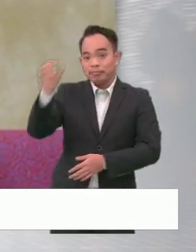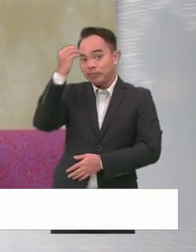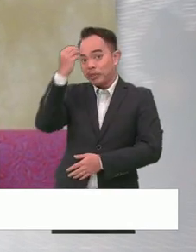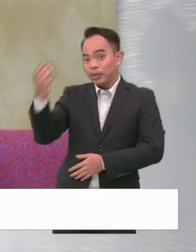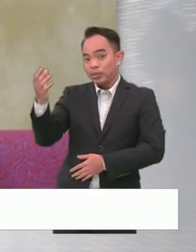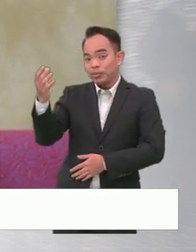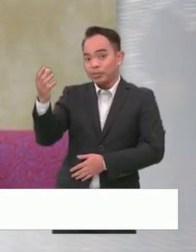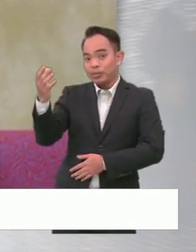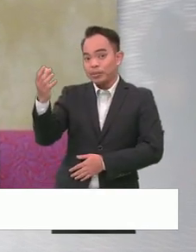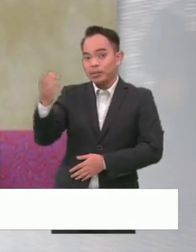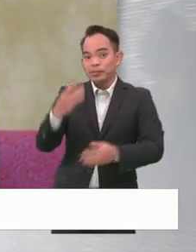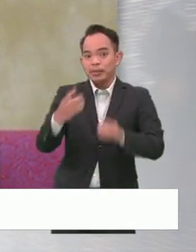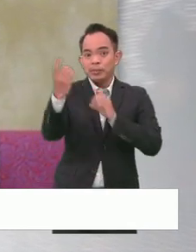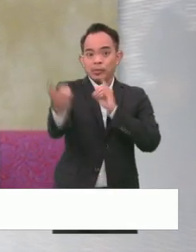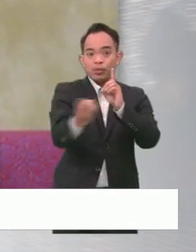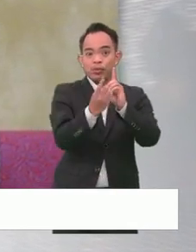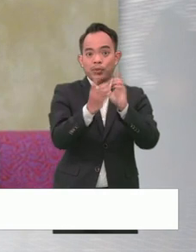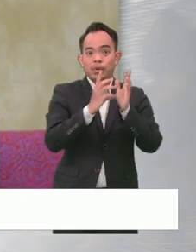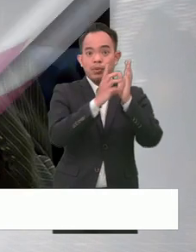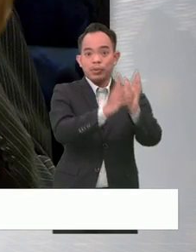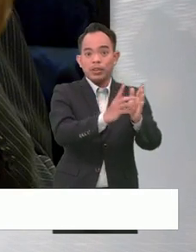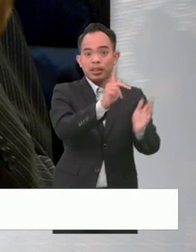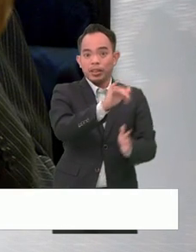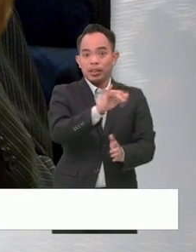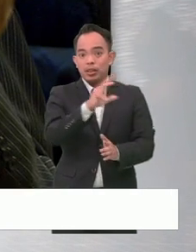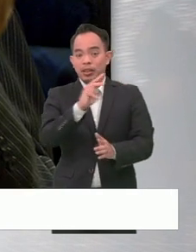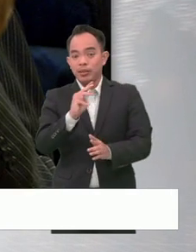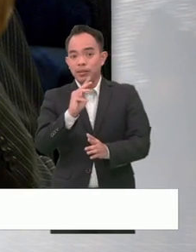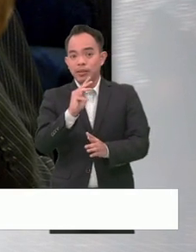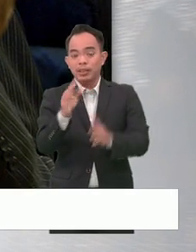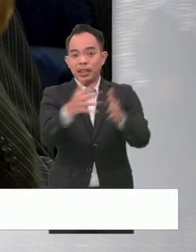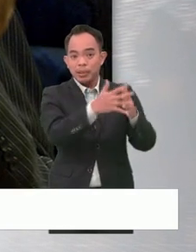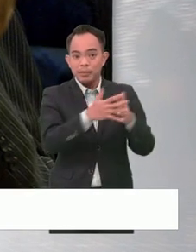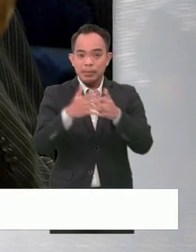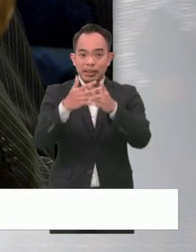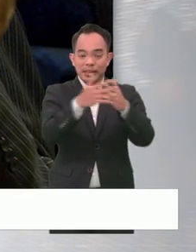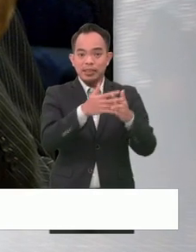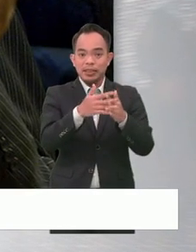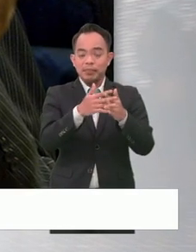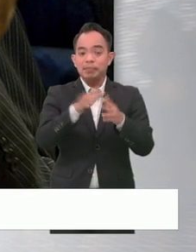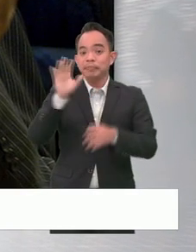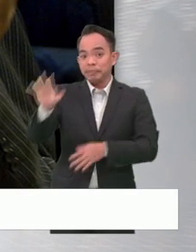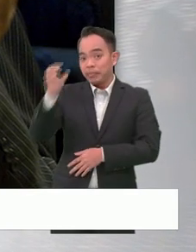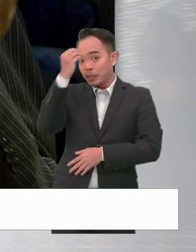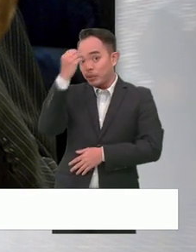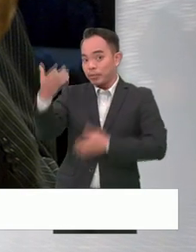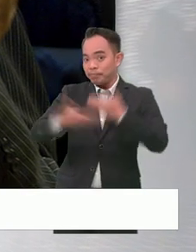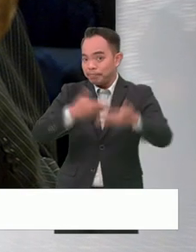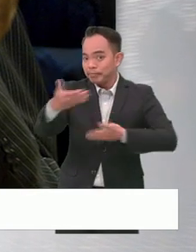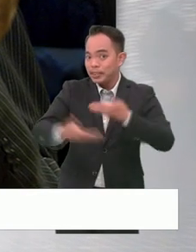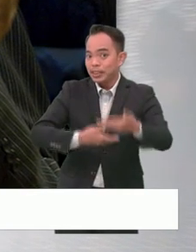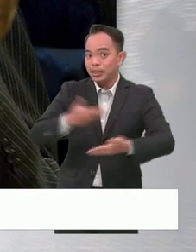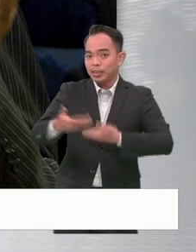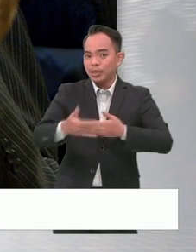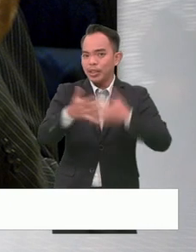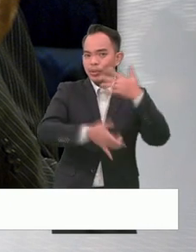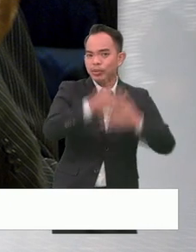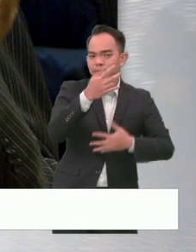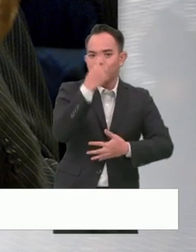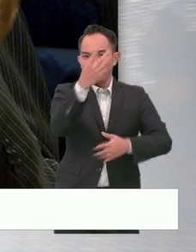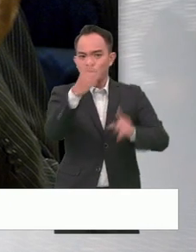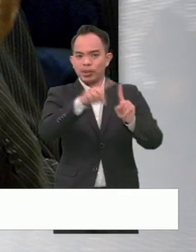pihaknya didekati wakil kopi and Kim yang berpenggerak di Washington memiliki Syarikat menurutnya perbincangan awal kelihatan positif namun